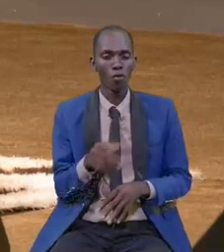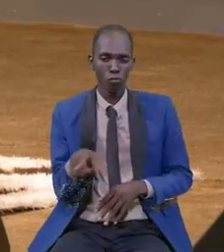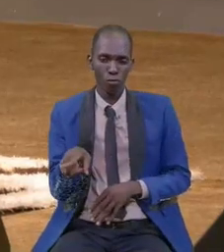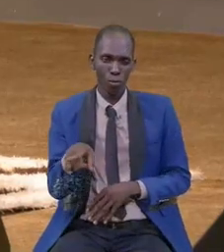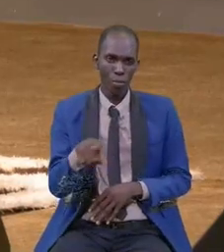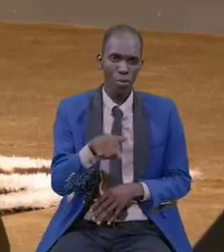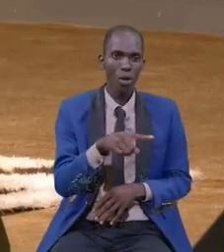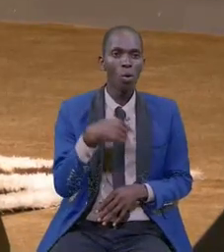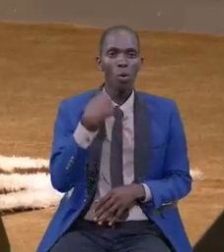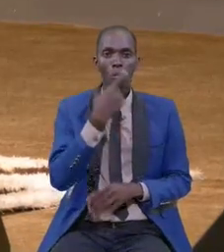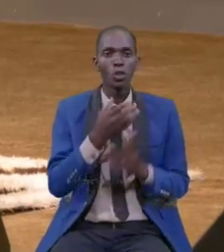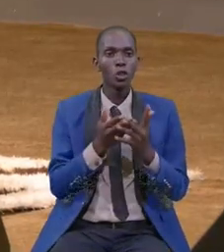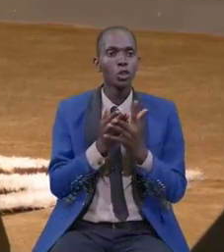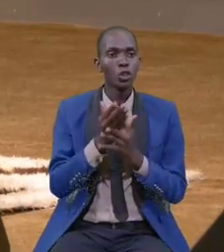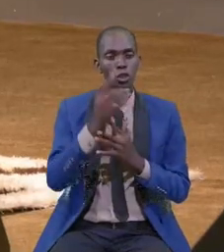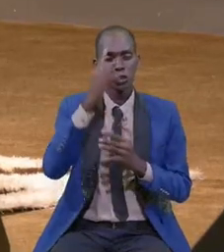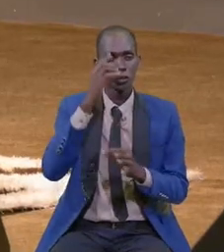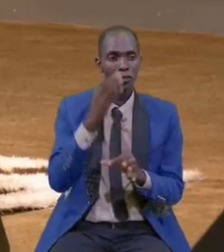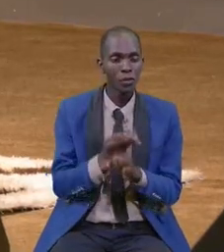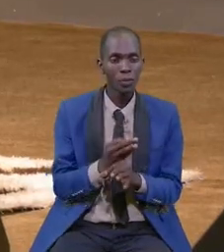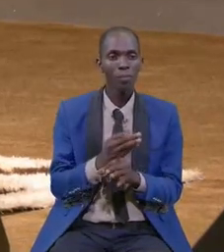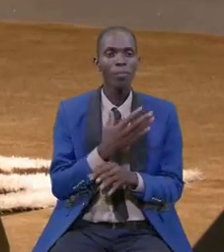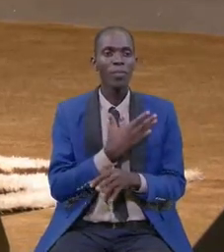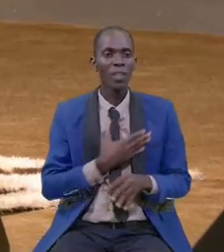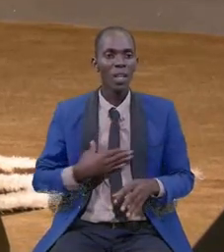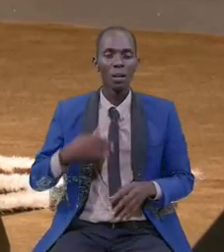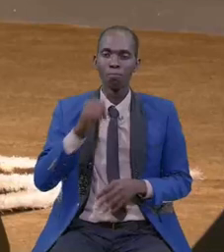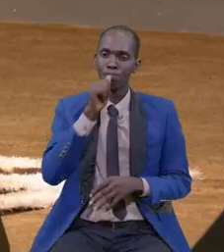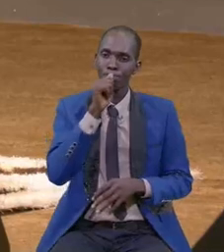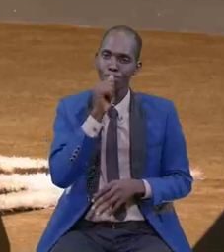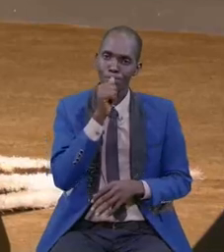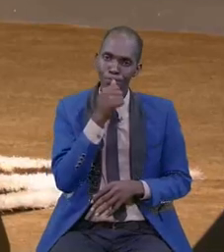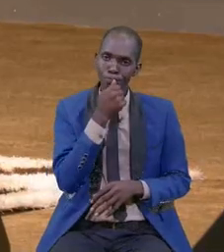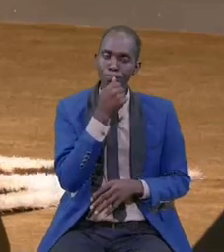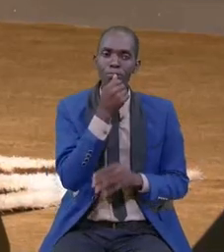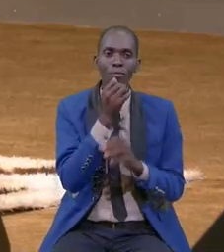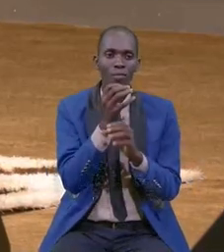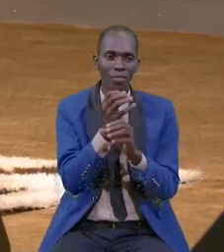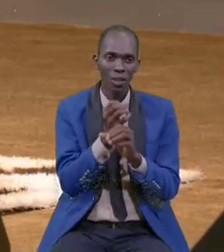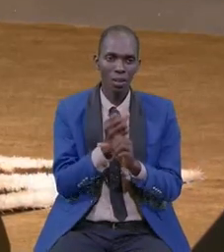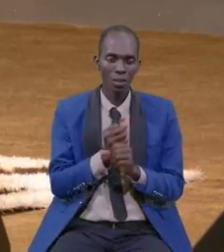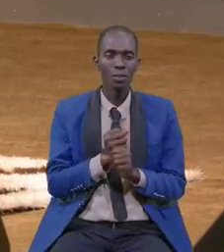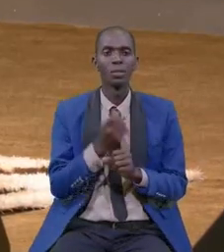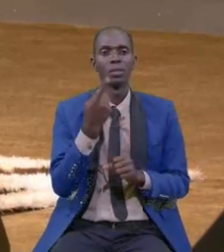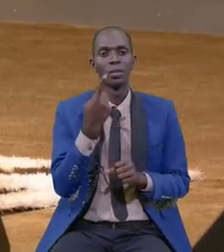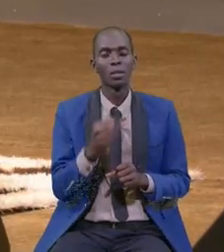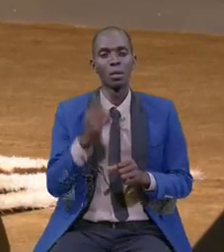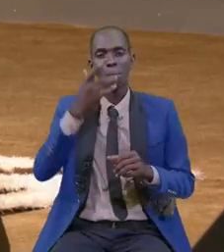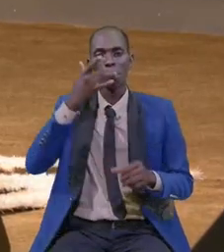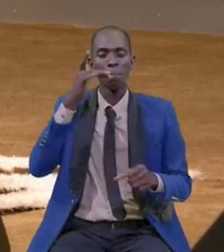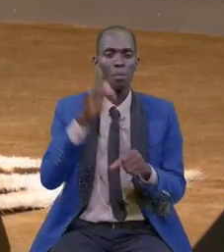ceuxlà qui par la foi et la persévérance la foi et la persévérance hérit des